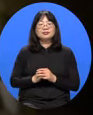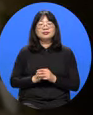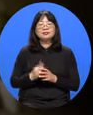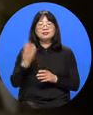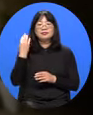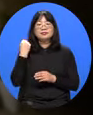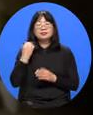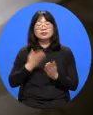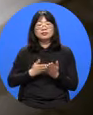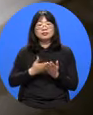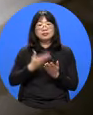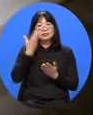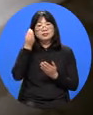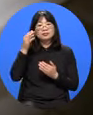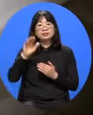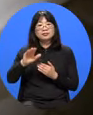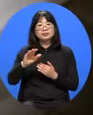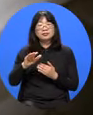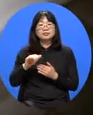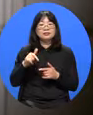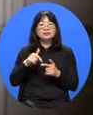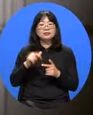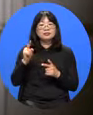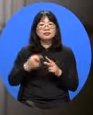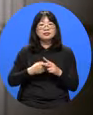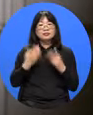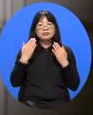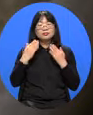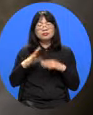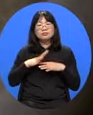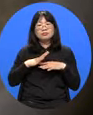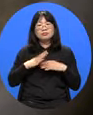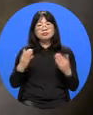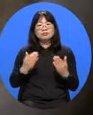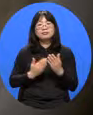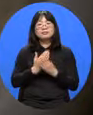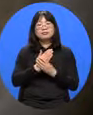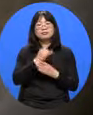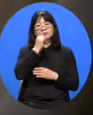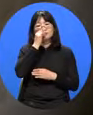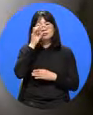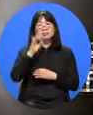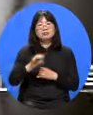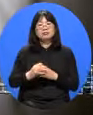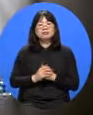얼마 전에 뉴스를 봤는데 강남의 한 초등학교에서 무서운 일이 있었대요.